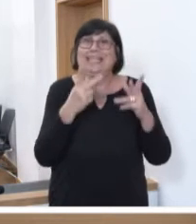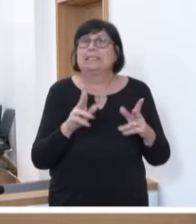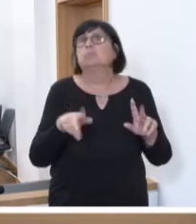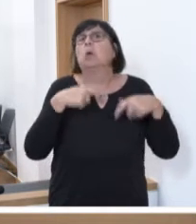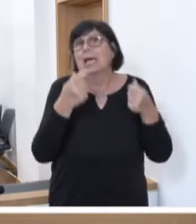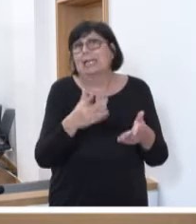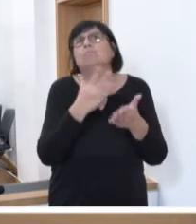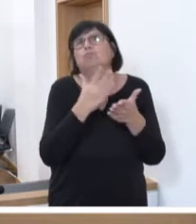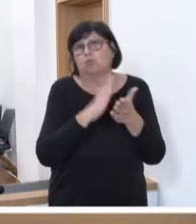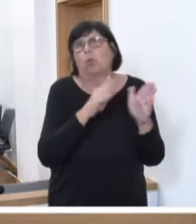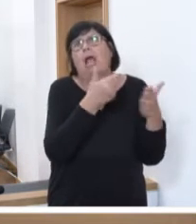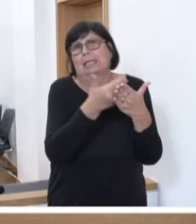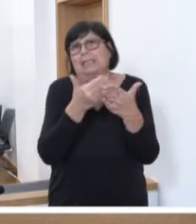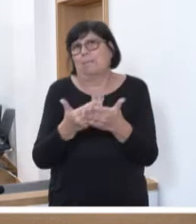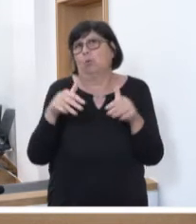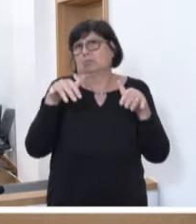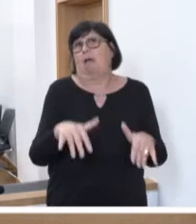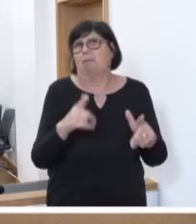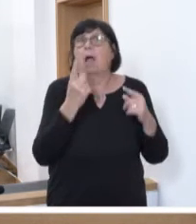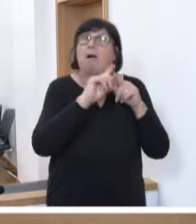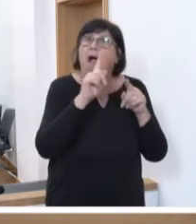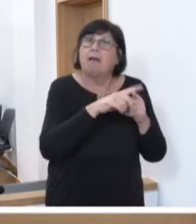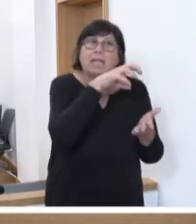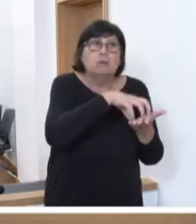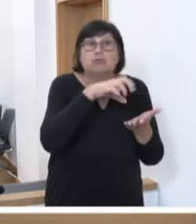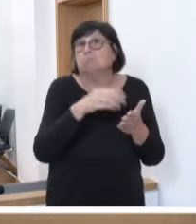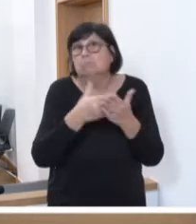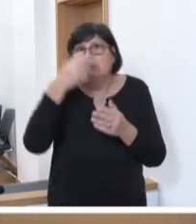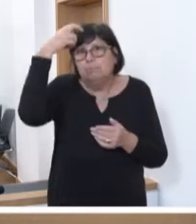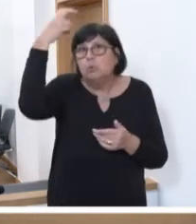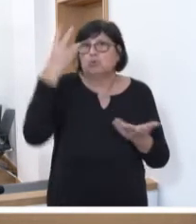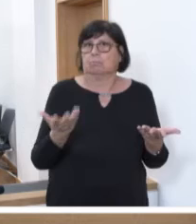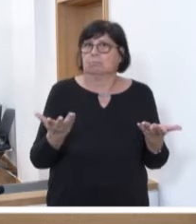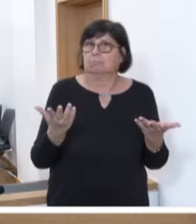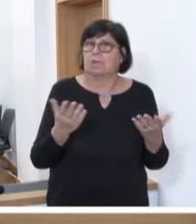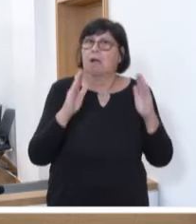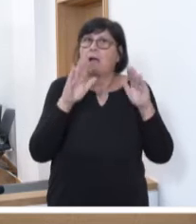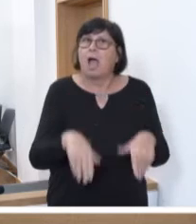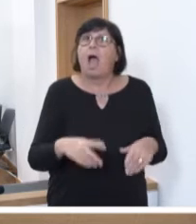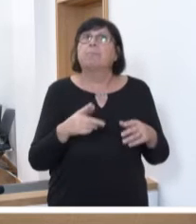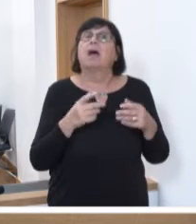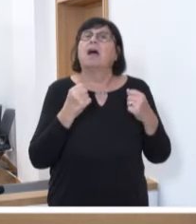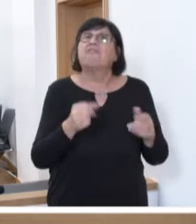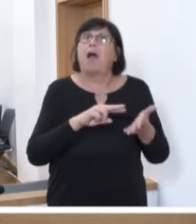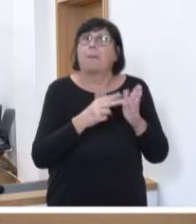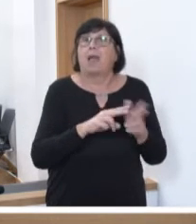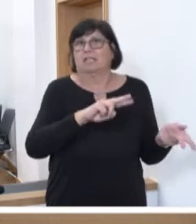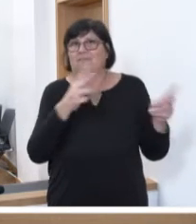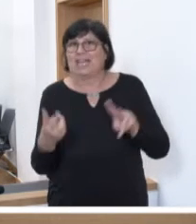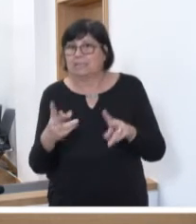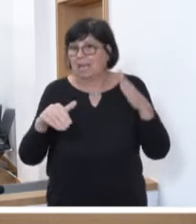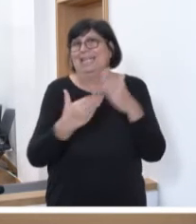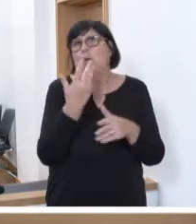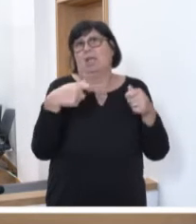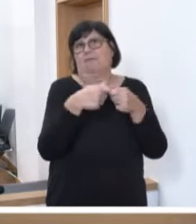bereits entsprechende Angebote. In andere Städte, nach München zum Beispiel, wird es ab dem Fahrplanwechsel im Dezember neue attraktive